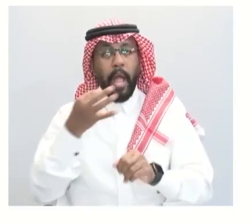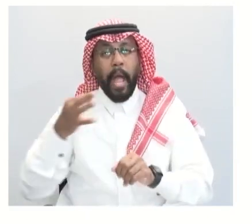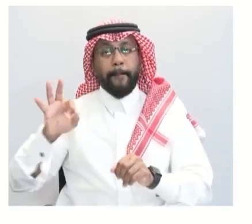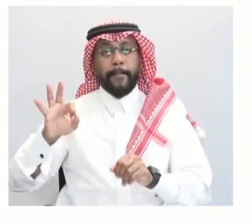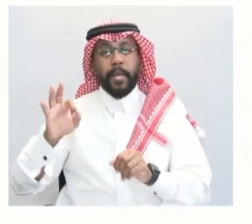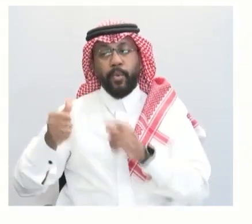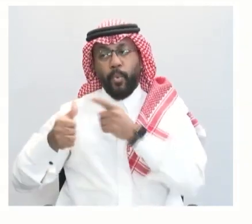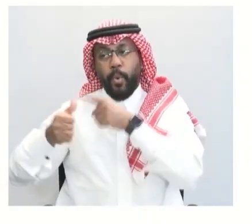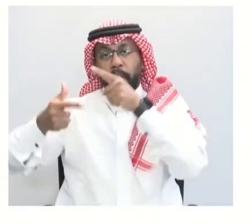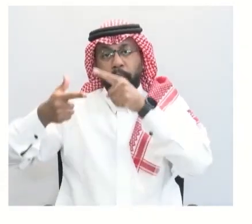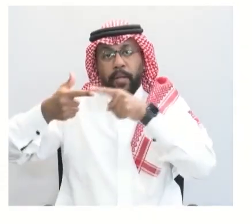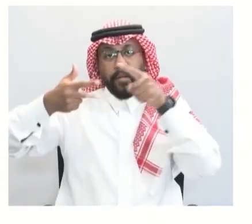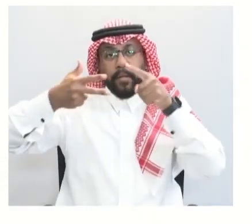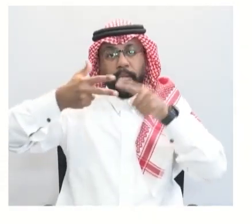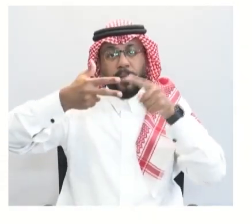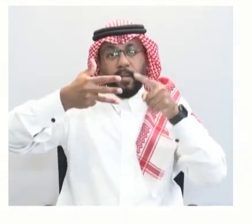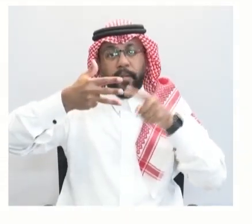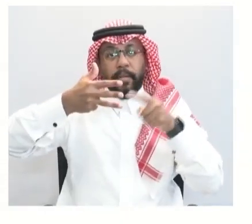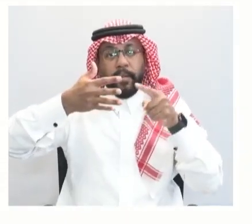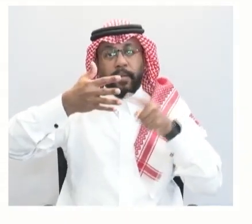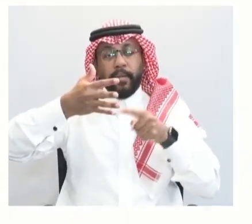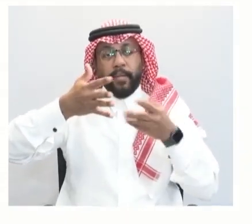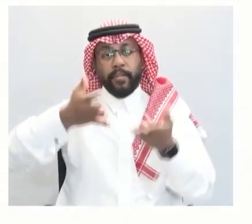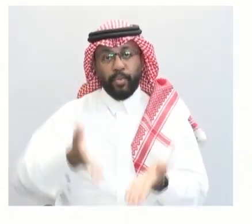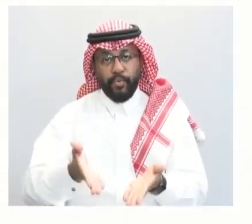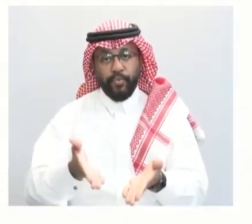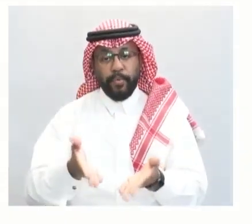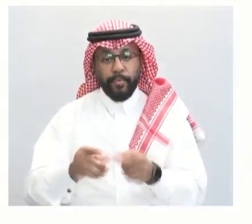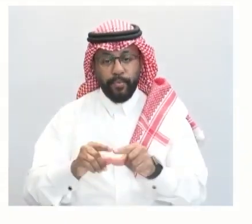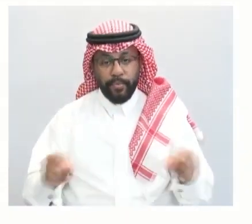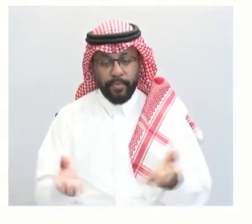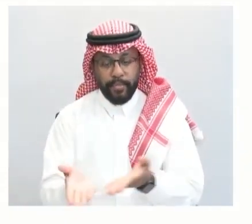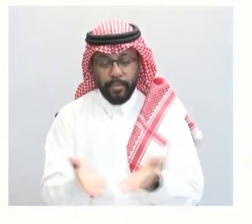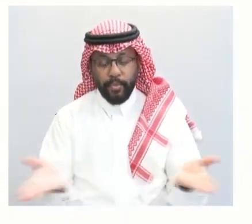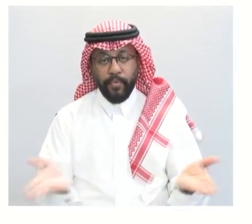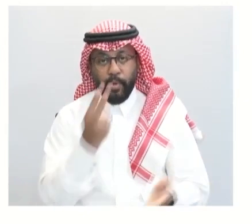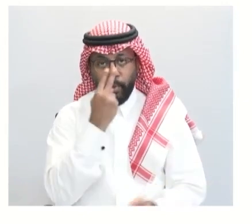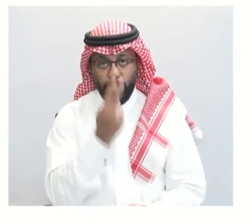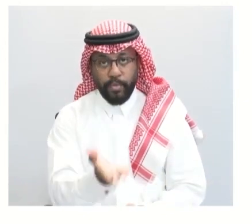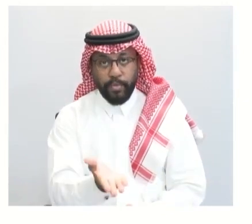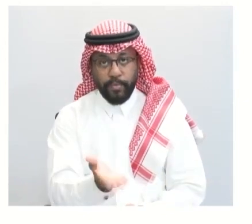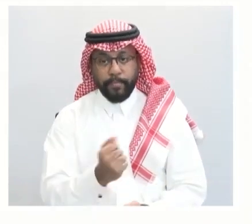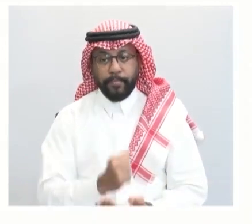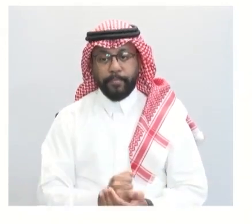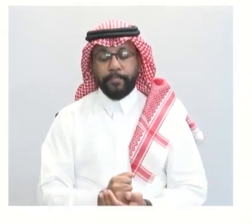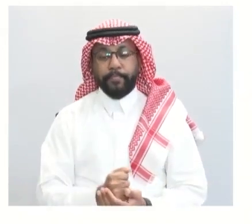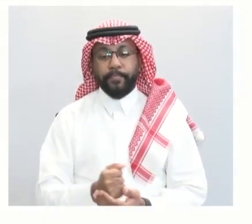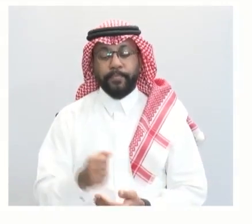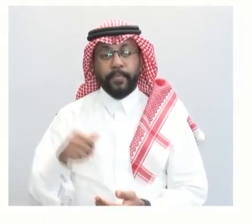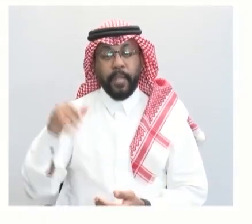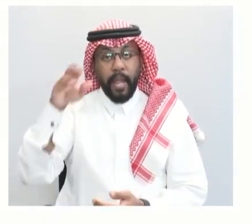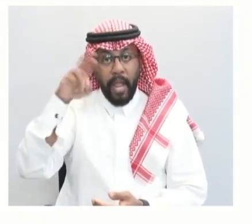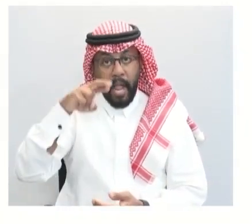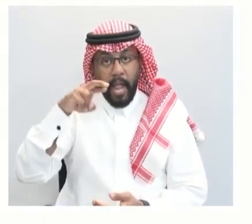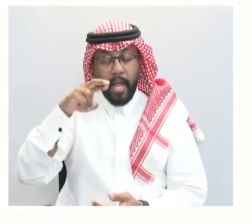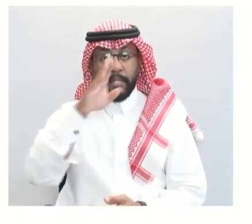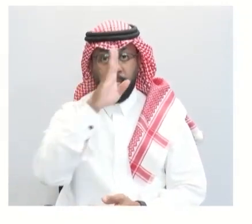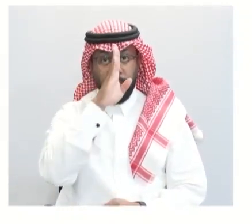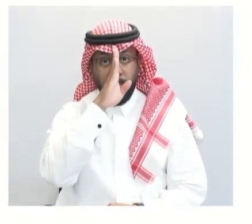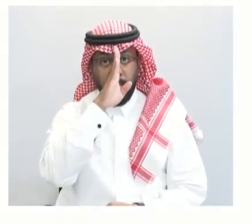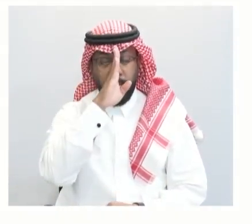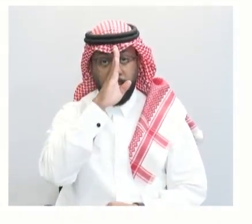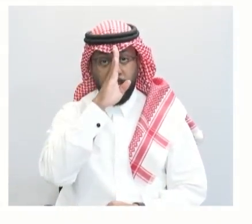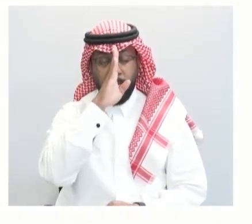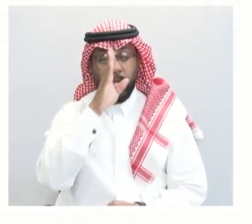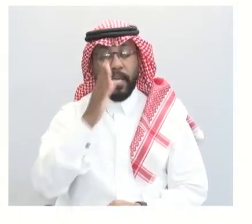مبتدئا بيوم ماذا الاحد اذا هنا يوم الاحد ثم يوم الاثنين ثم يوم الثلاثاء